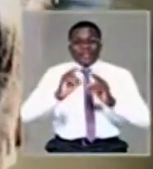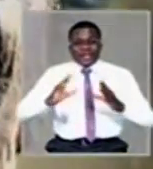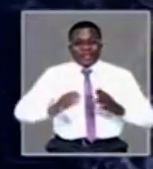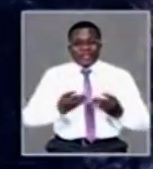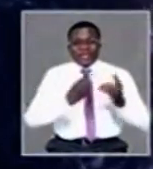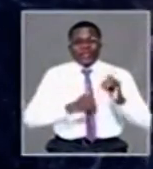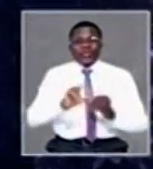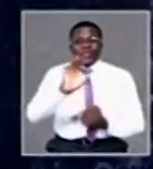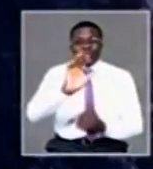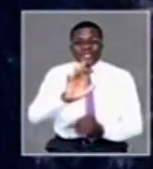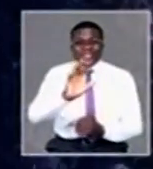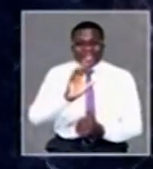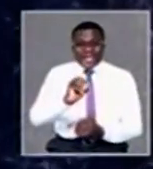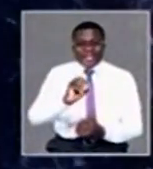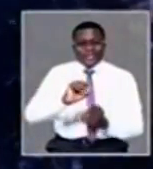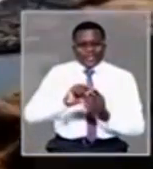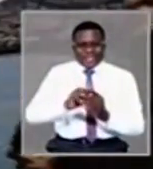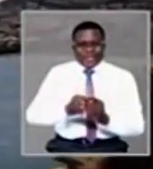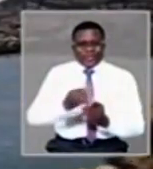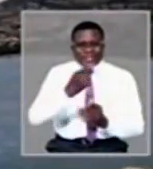depuis 1950.